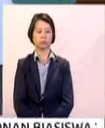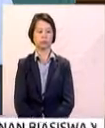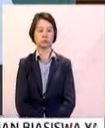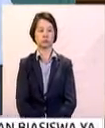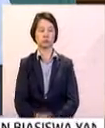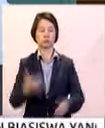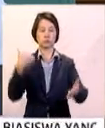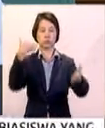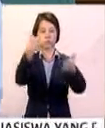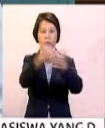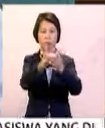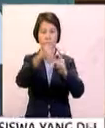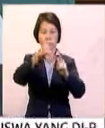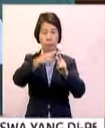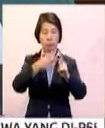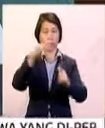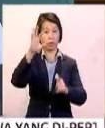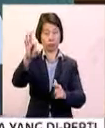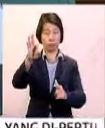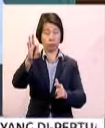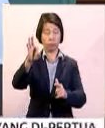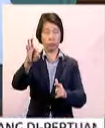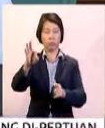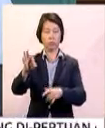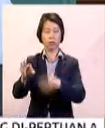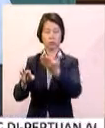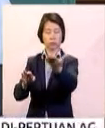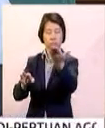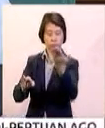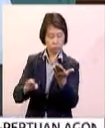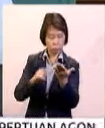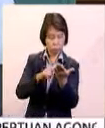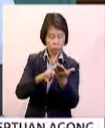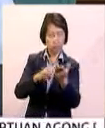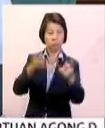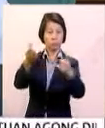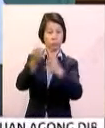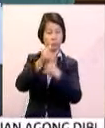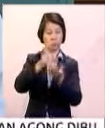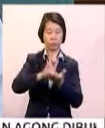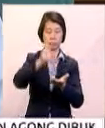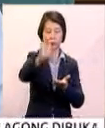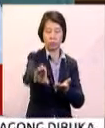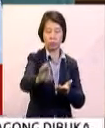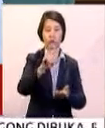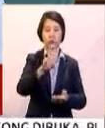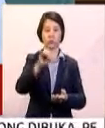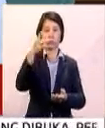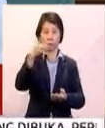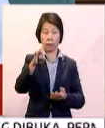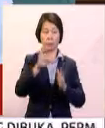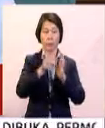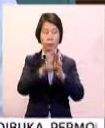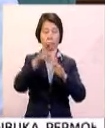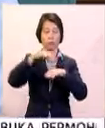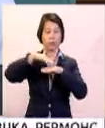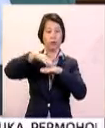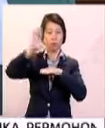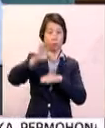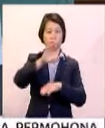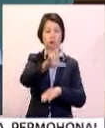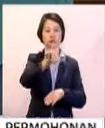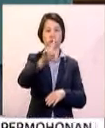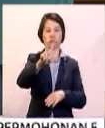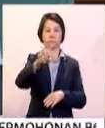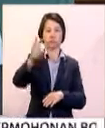sampai ke bulan September angka rasminya sampai ke bulan September pencapaian pelaburan 2018 sebagai contoh lebih